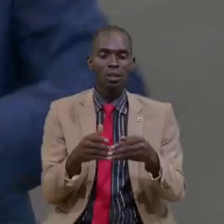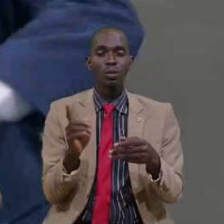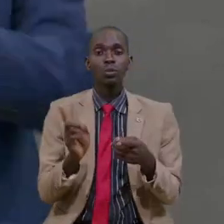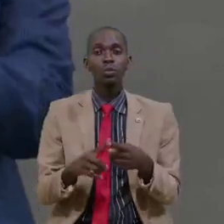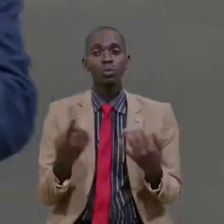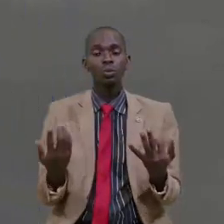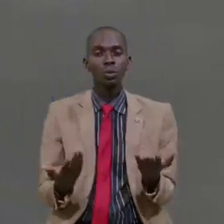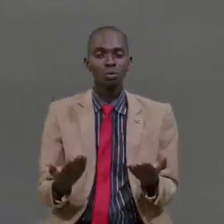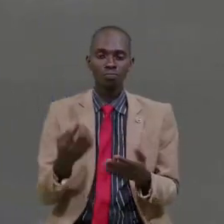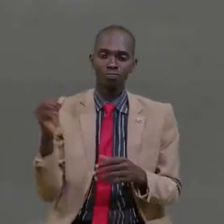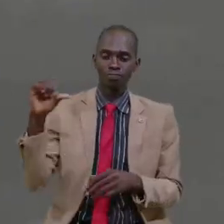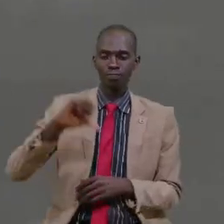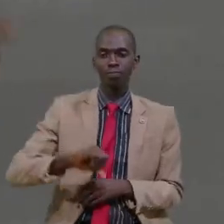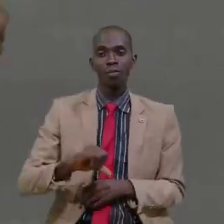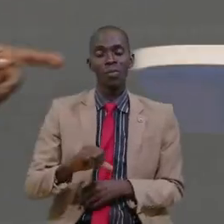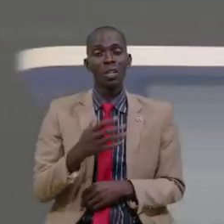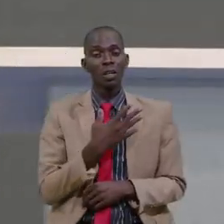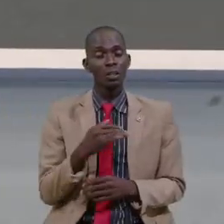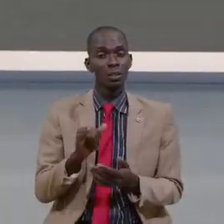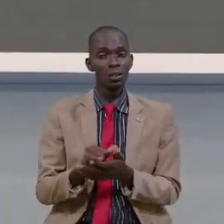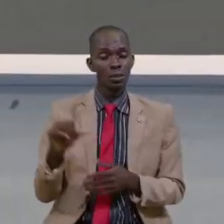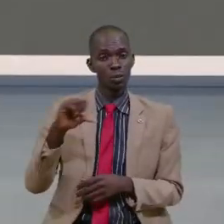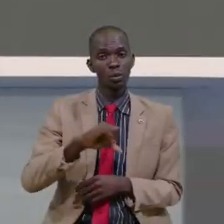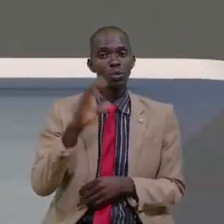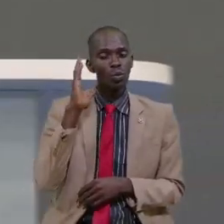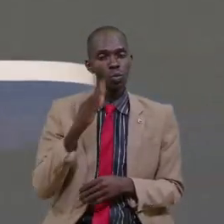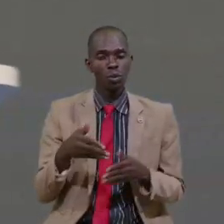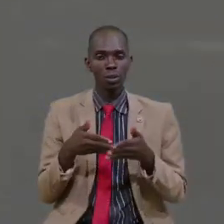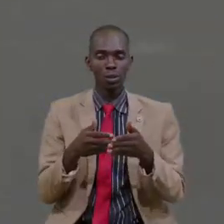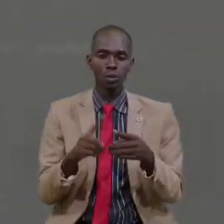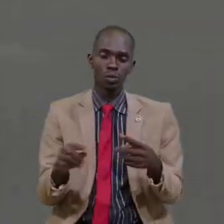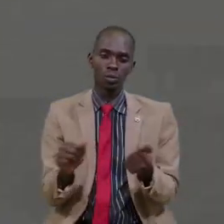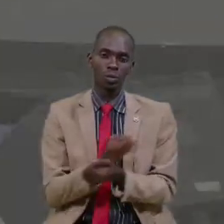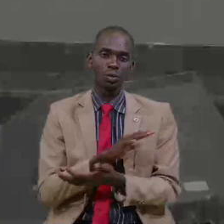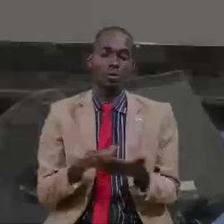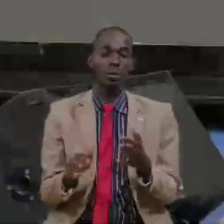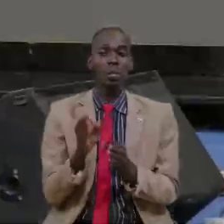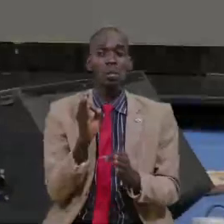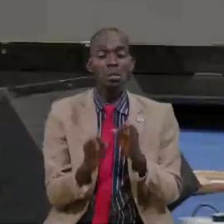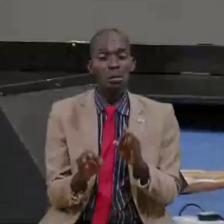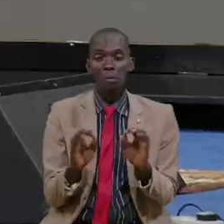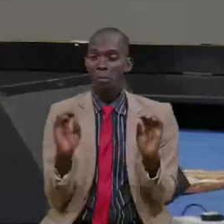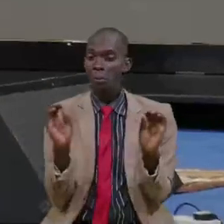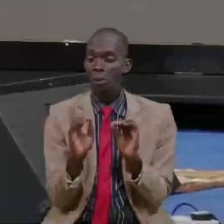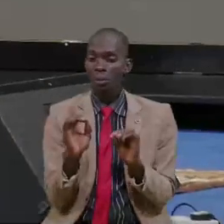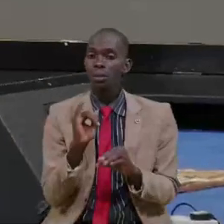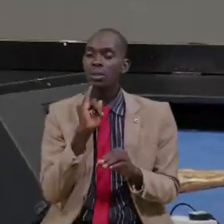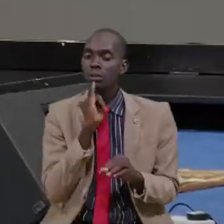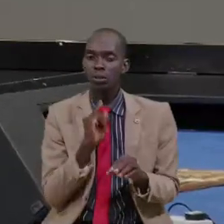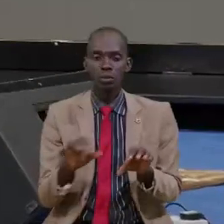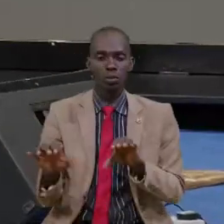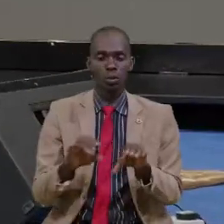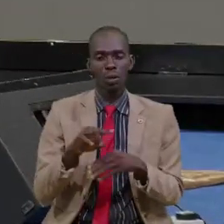conduira à la condamnation. La condamnation conduira à la damnation si rien n'est